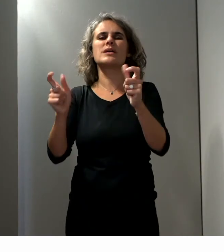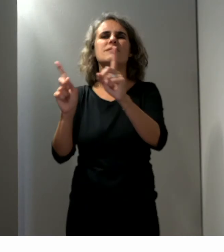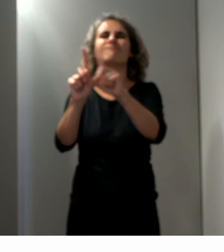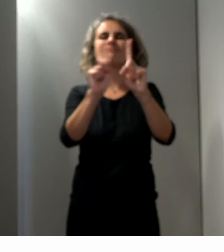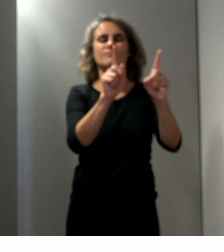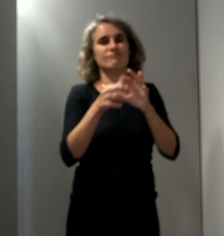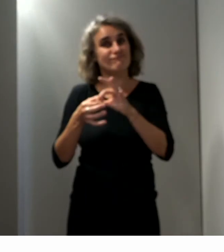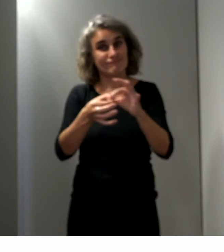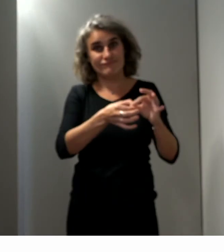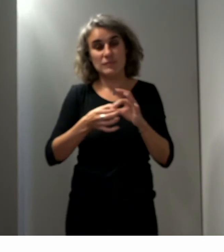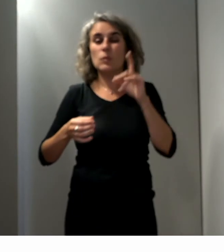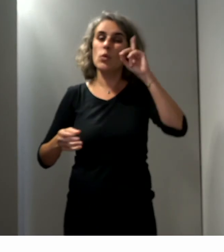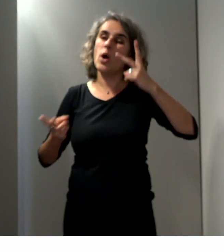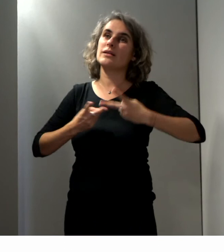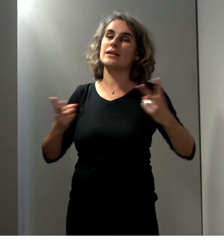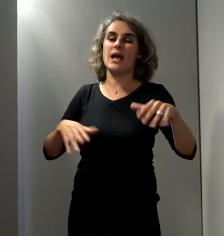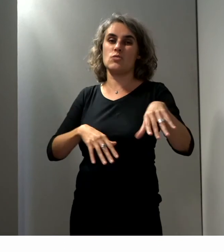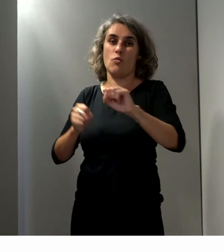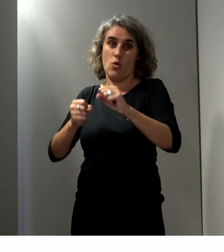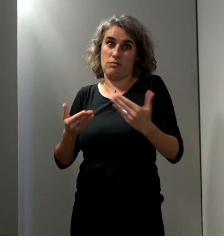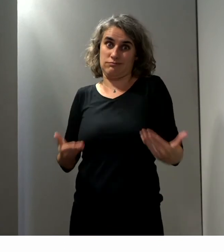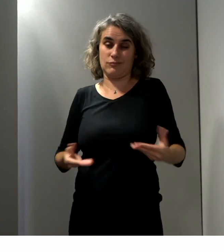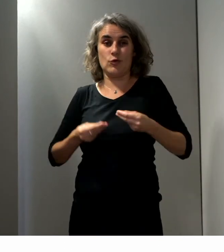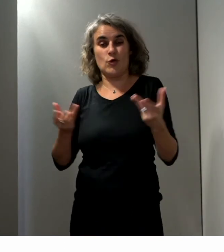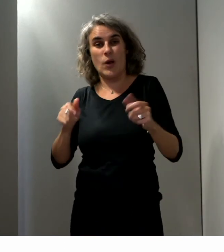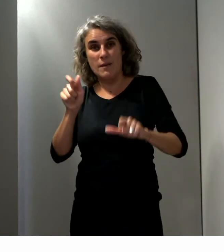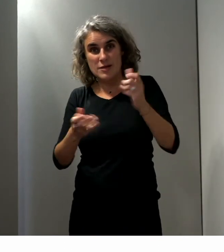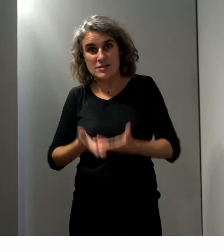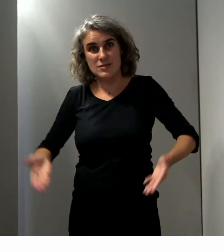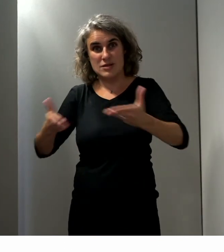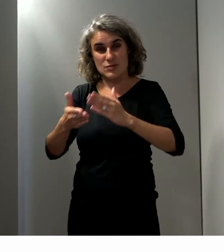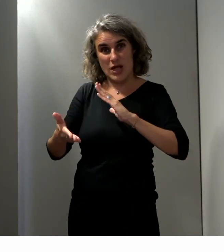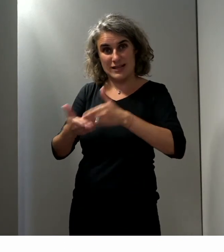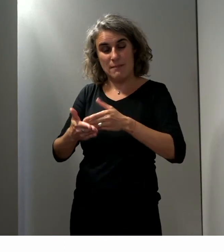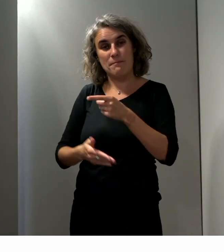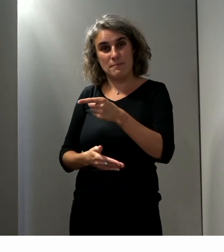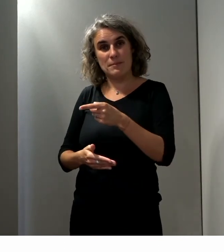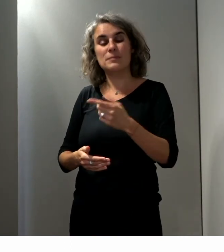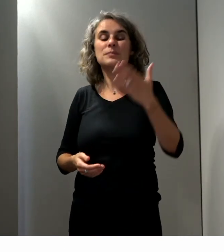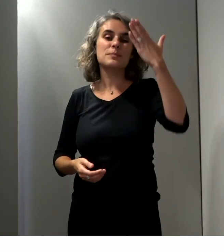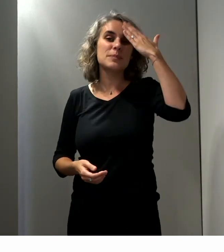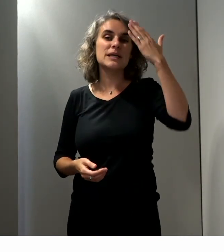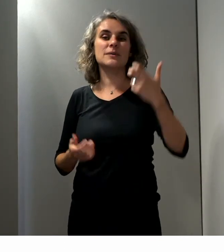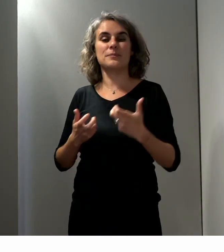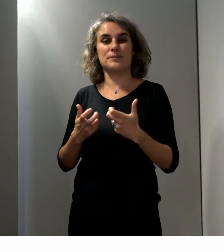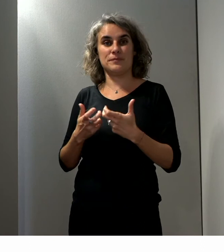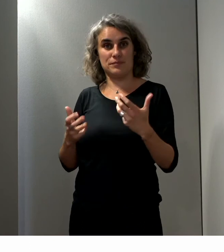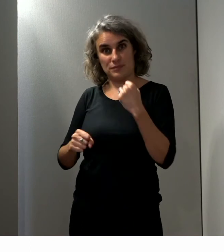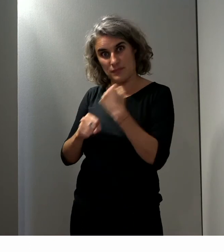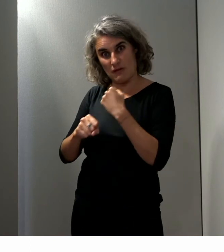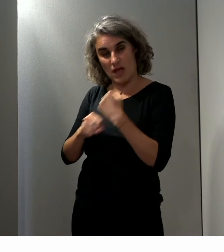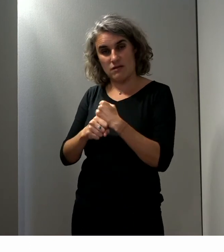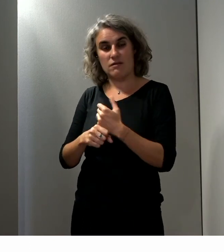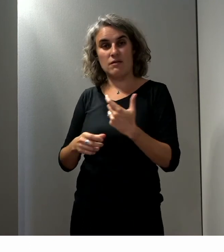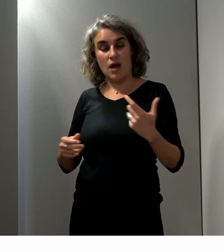déclaration de l'obligation d'emploi permet justement aux entrepreneurs en situation de handicap de donner, quand ils effectuent un travail,